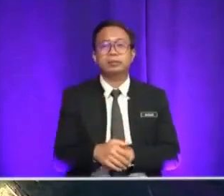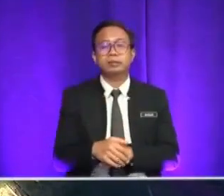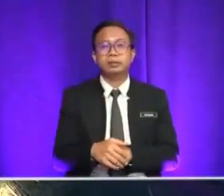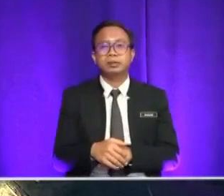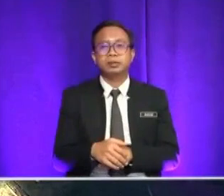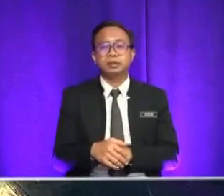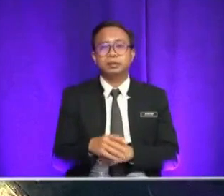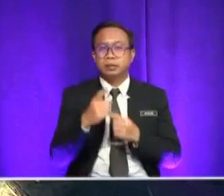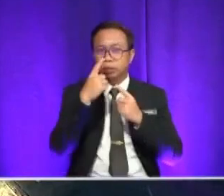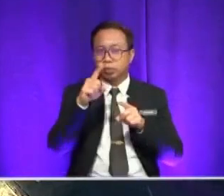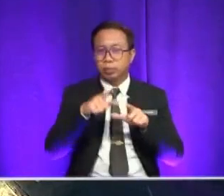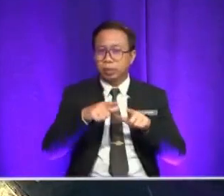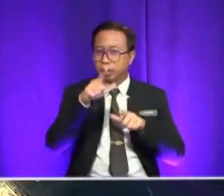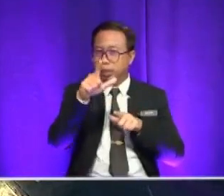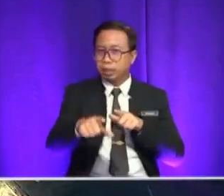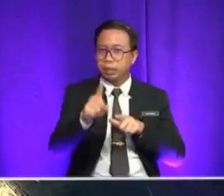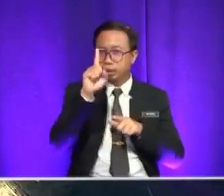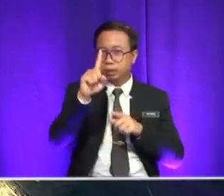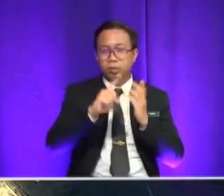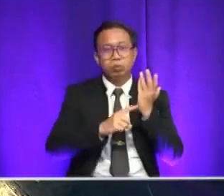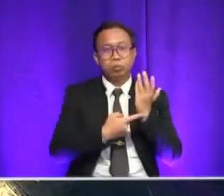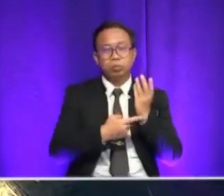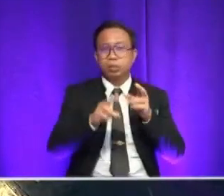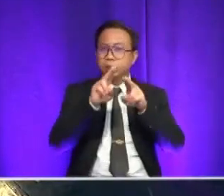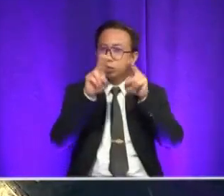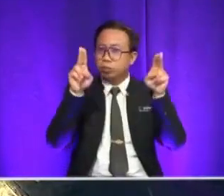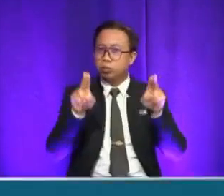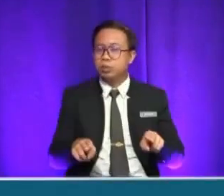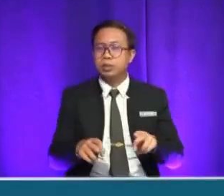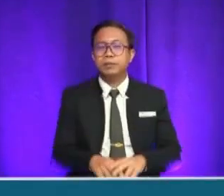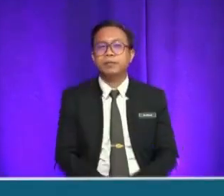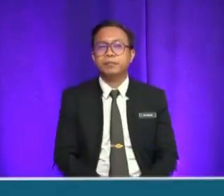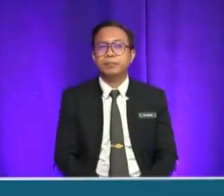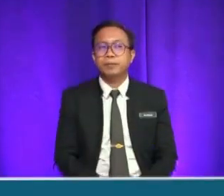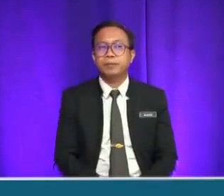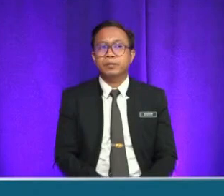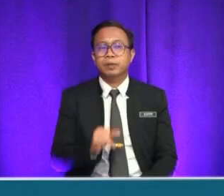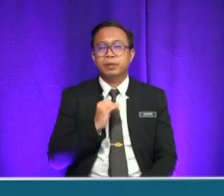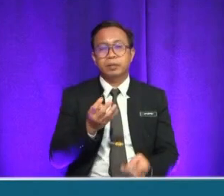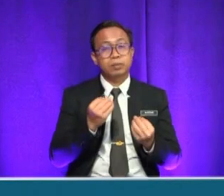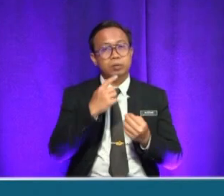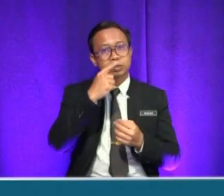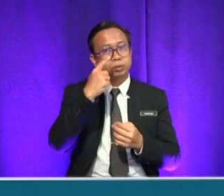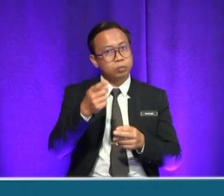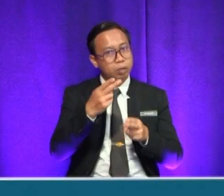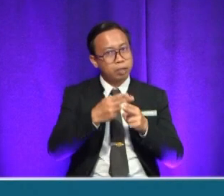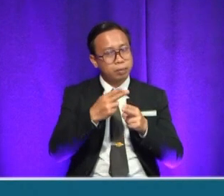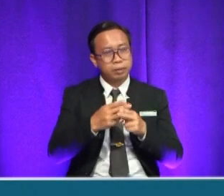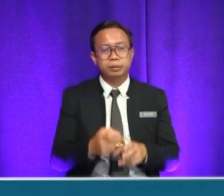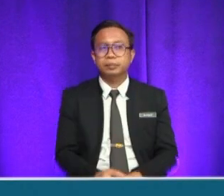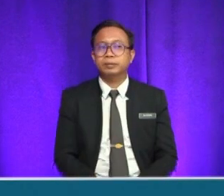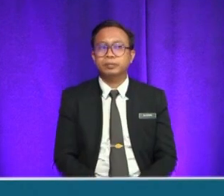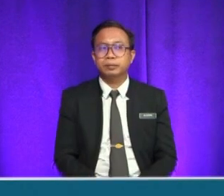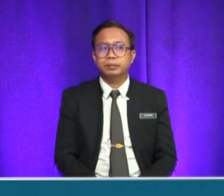langkah 1. Okey, untuk memulakan pengujian. Ya. Ke nak saya sebut nama? Oh, tak ada ya.